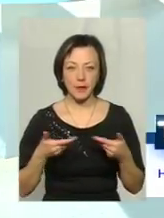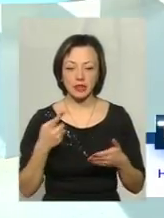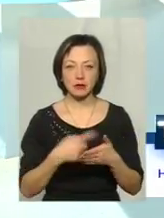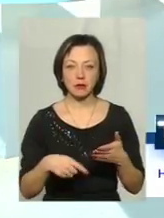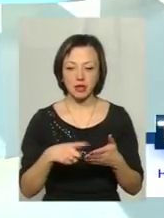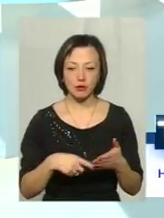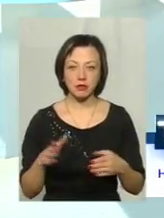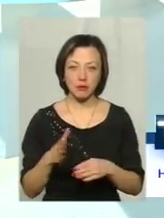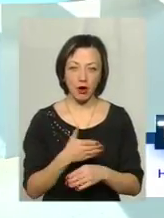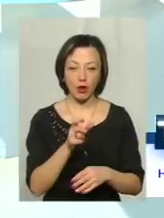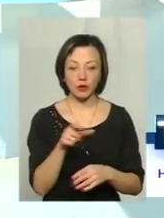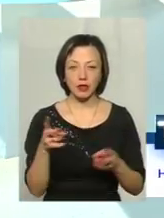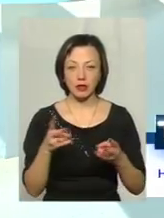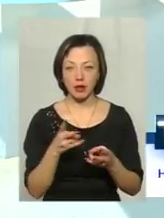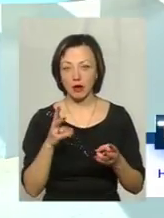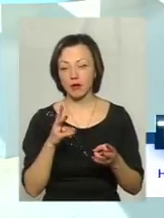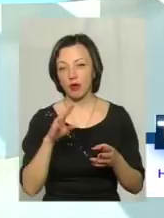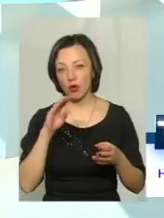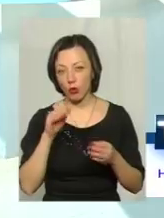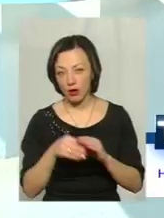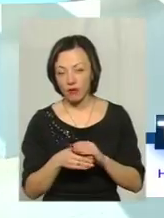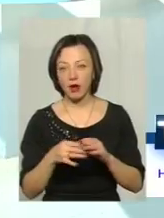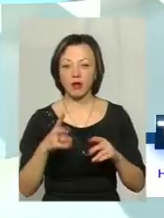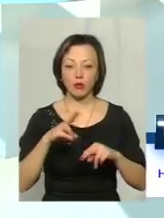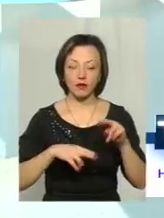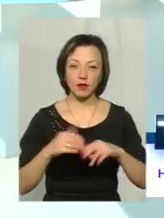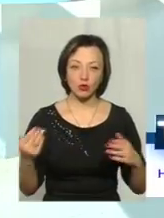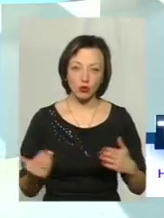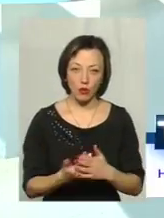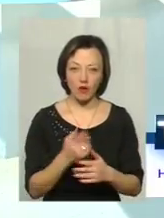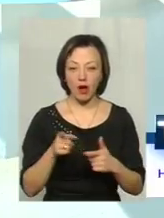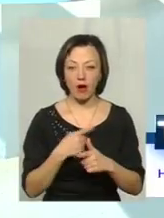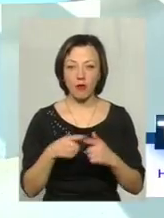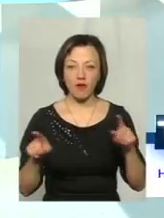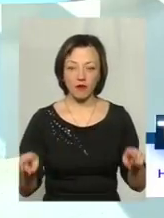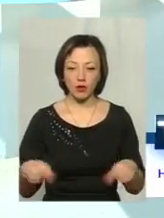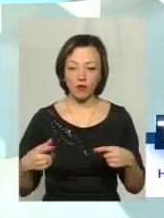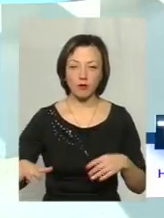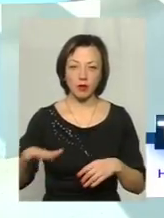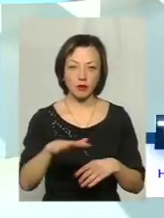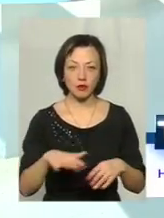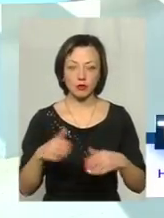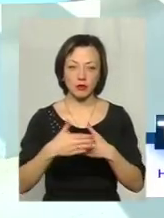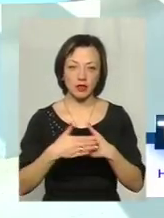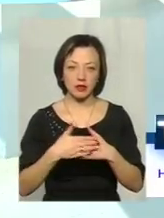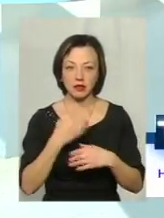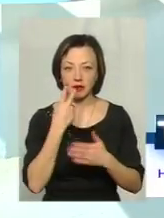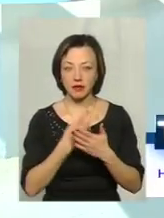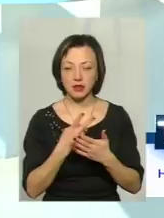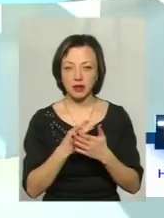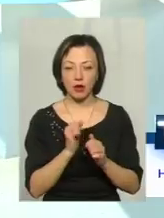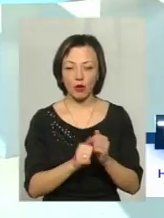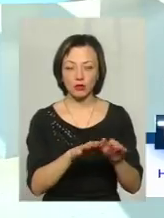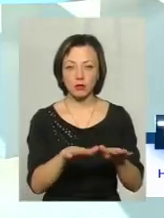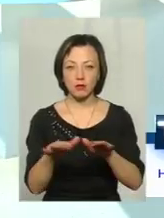ми знімаємо, а людей треба вкривати на будівництво нових або відновлення, пристосування приміщень, які є, може, близько там, ну, це традиція на кожному